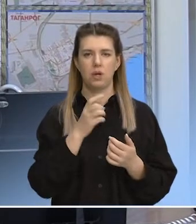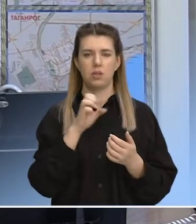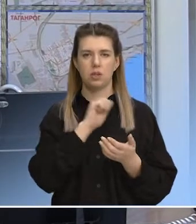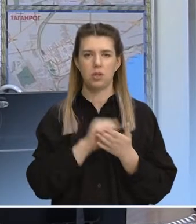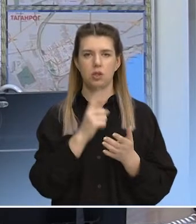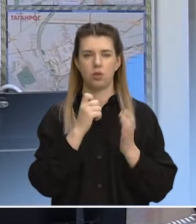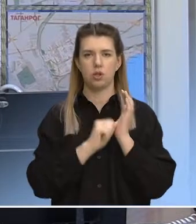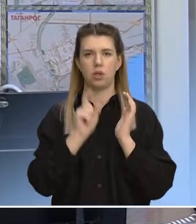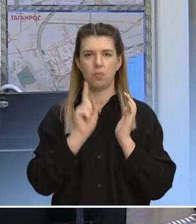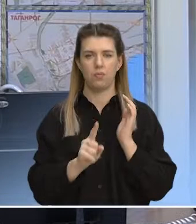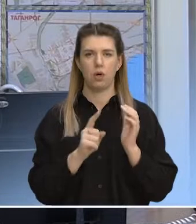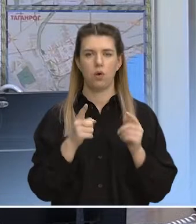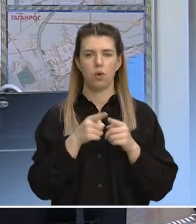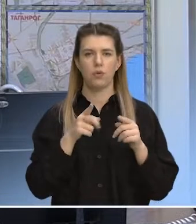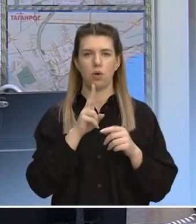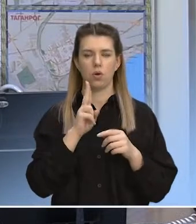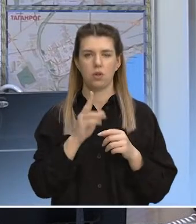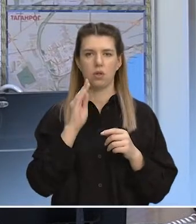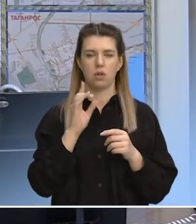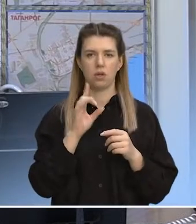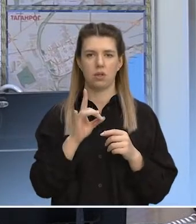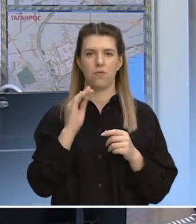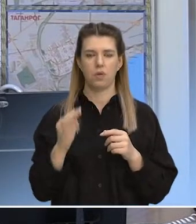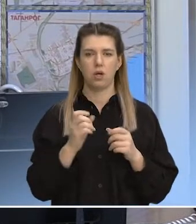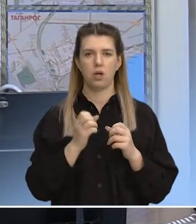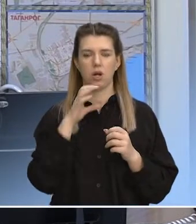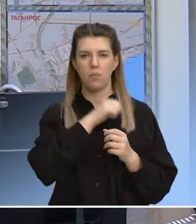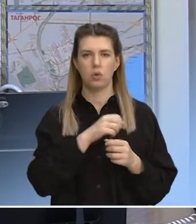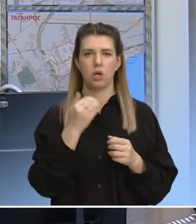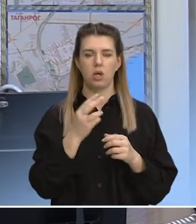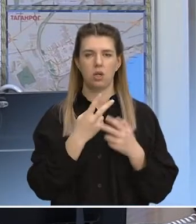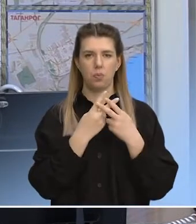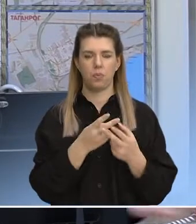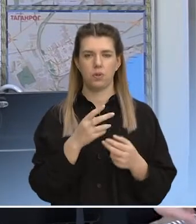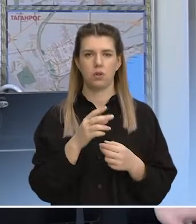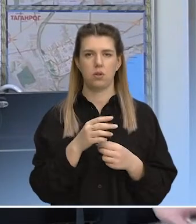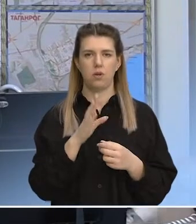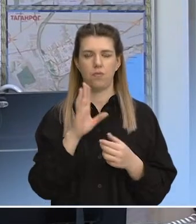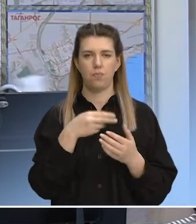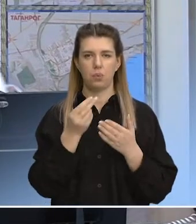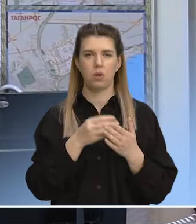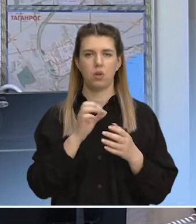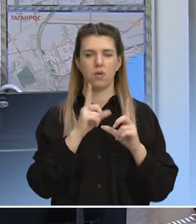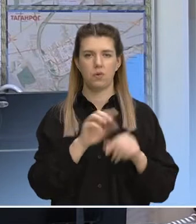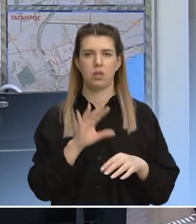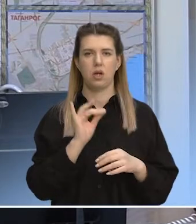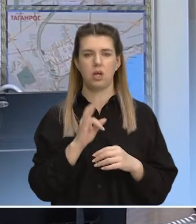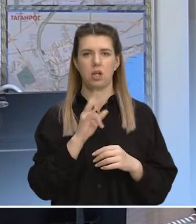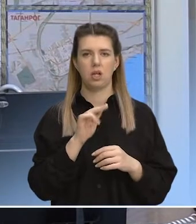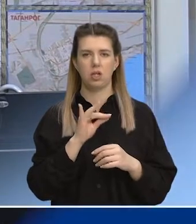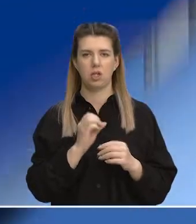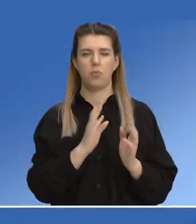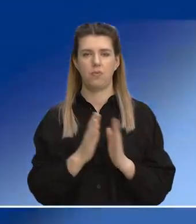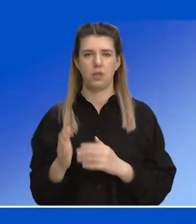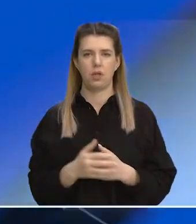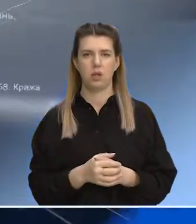1 статьи 161 Уголовного кодекса Российской Федерации «Грабеж». Ей избрана мера пресечения в виде подписки о невыезде и